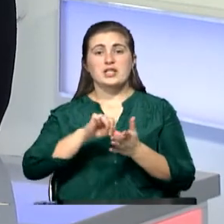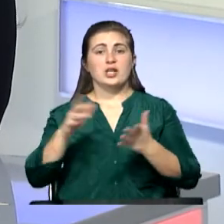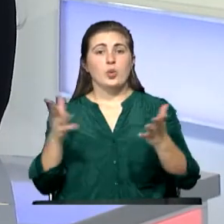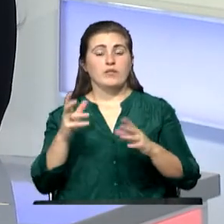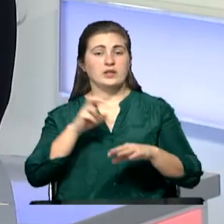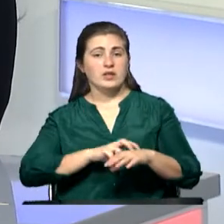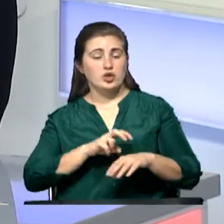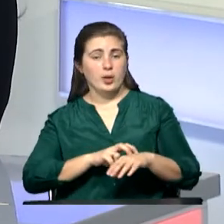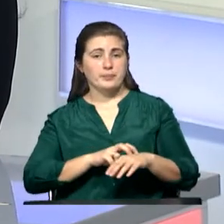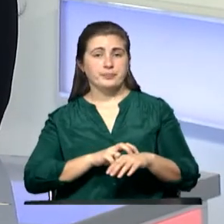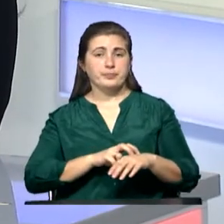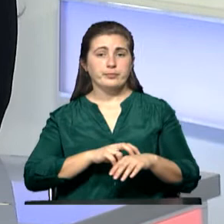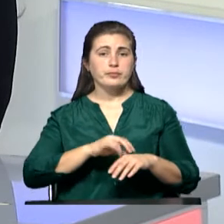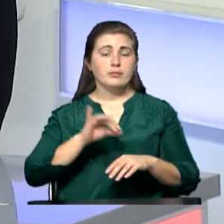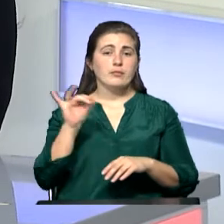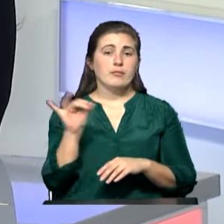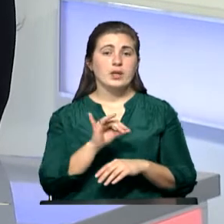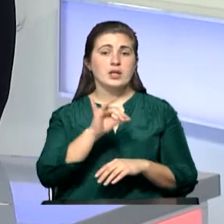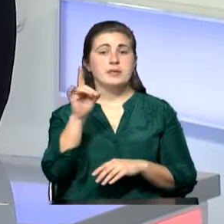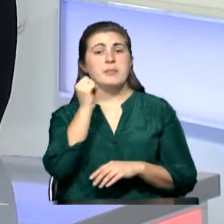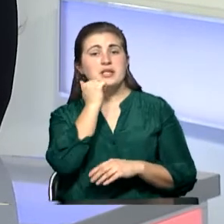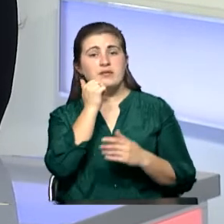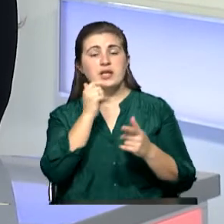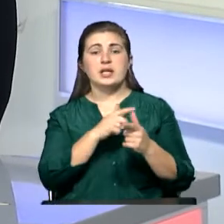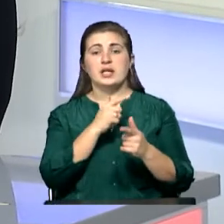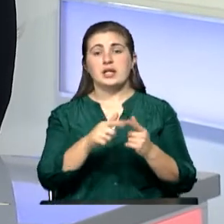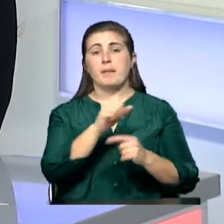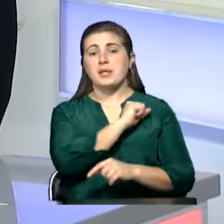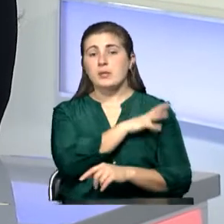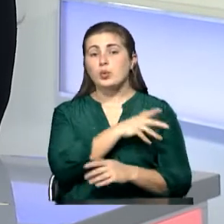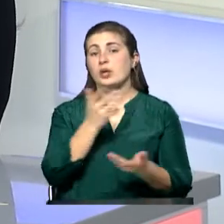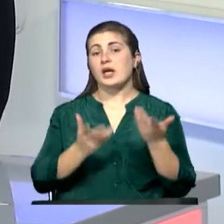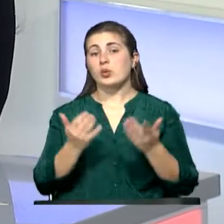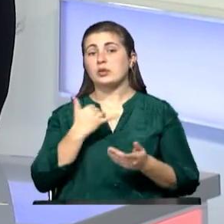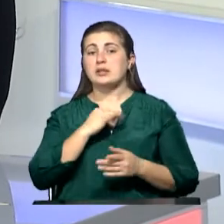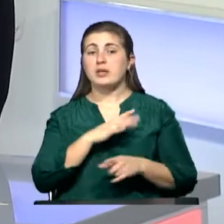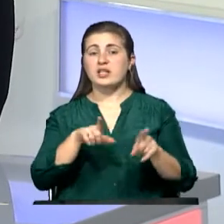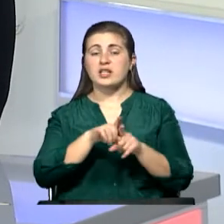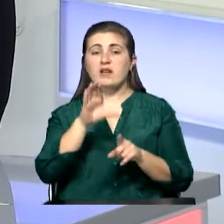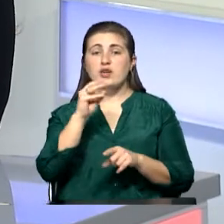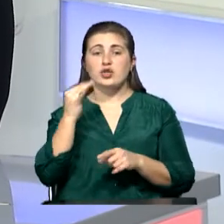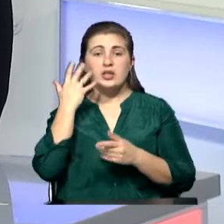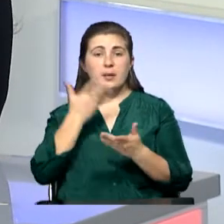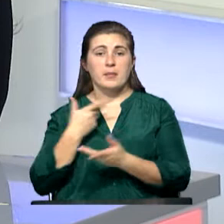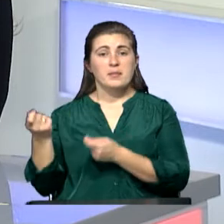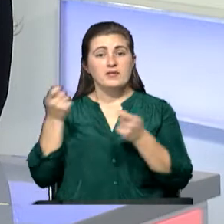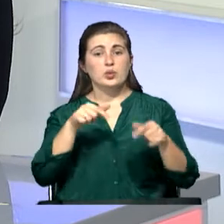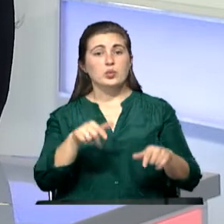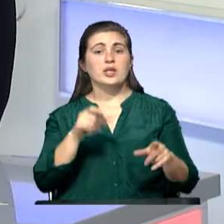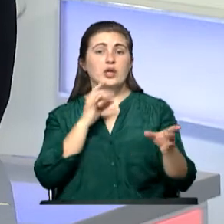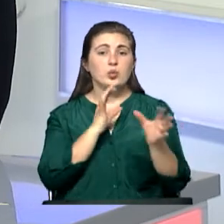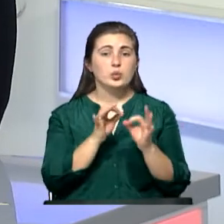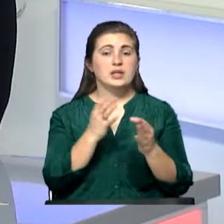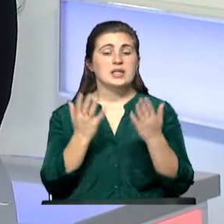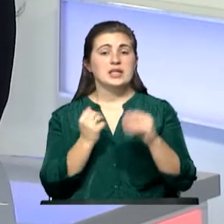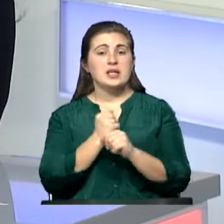врача из Москвы или Петербурга, или же у нас были такие вещи, когда мы привозили сюда на консультацию или